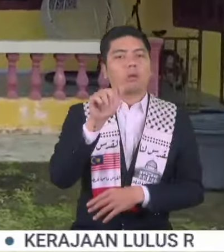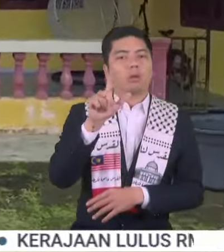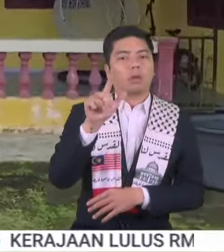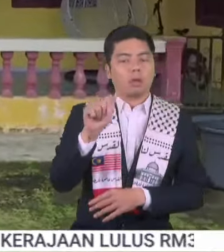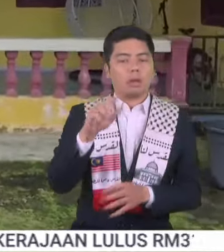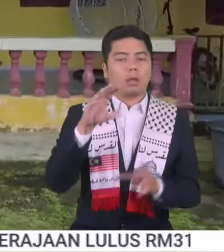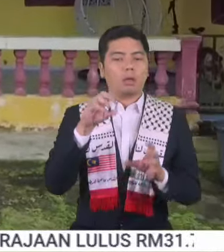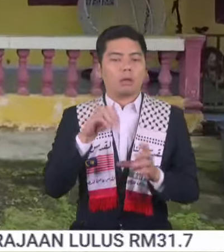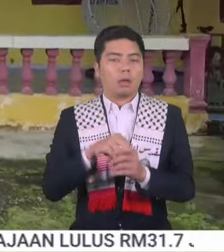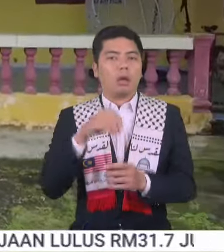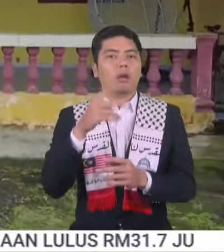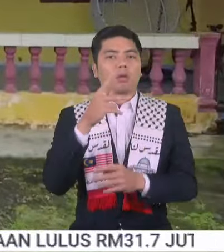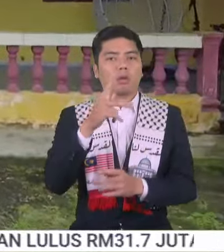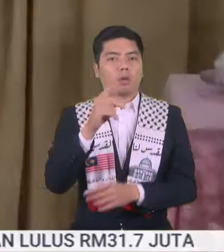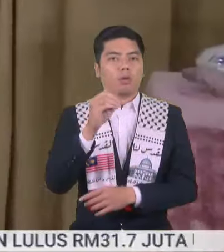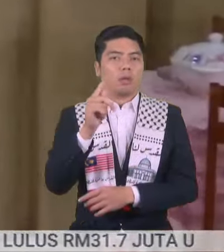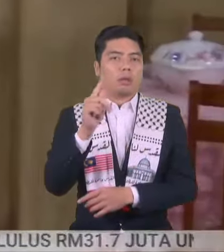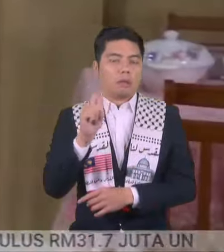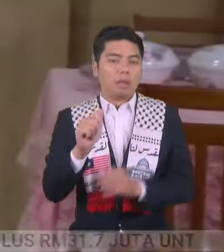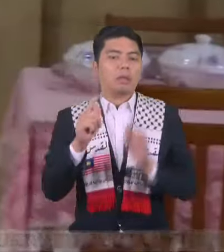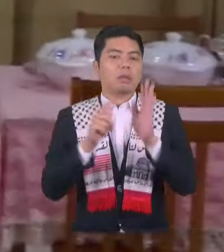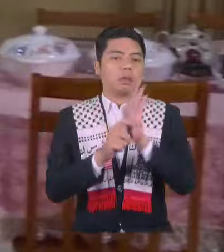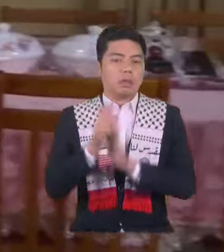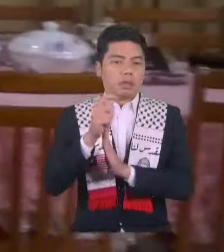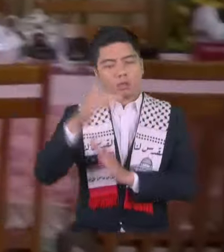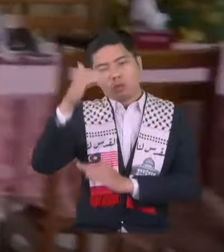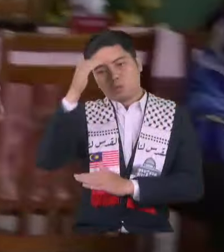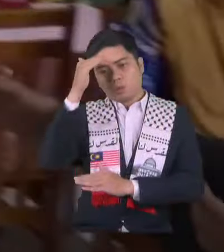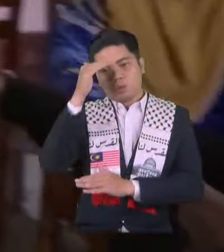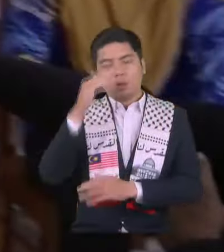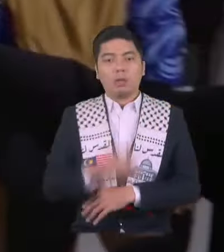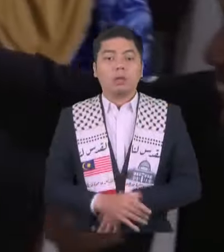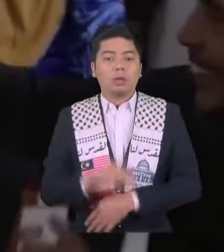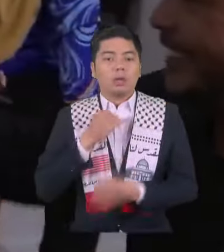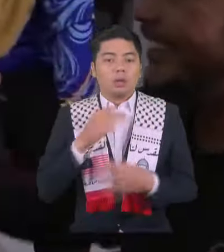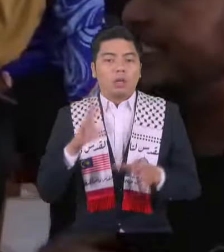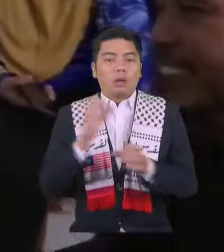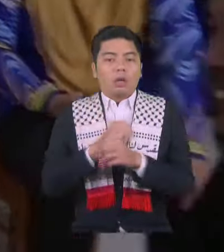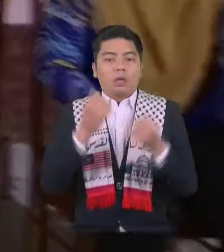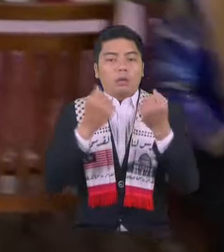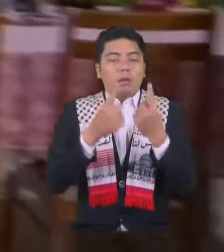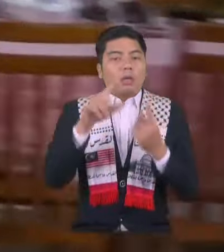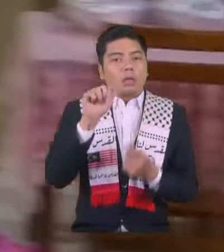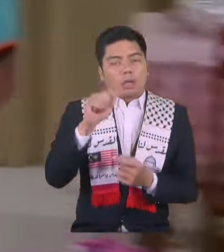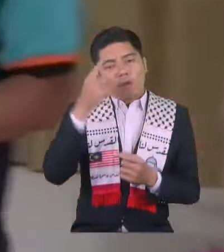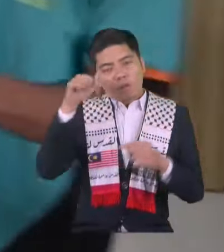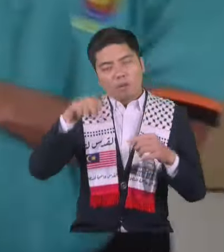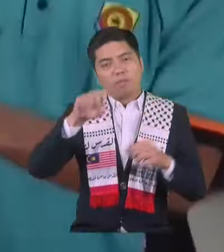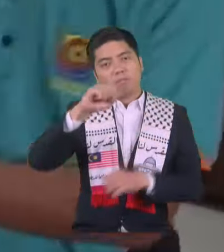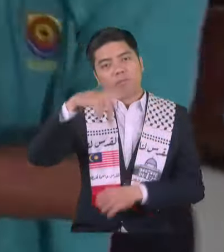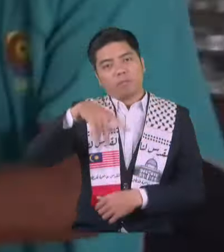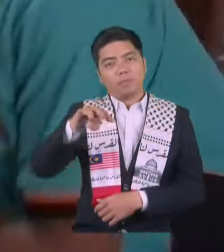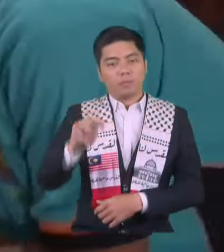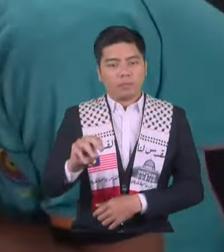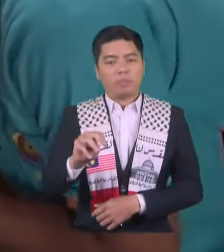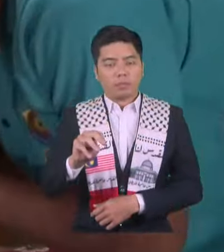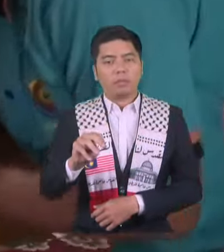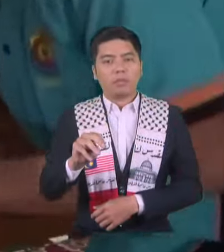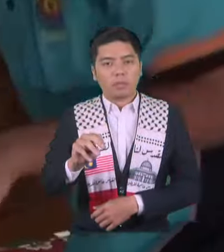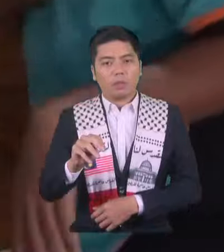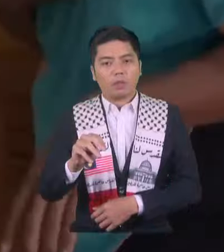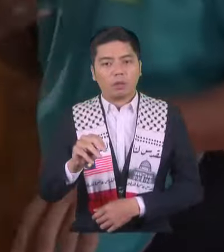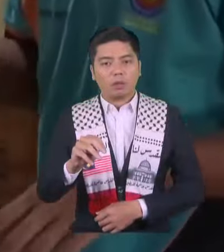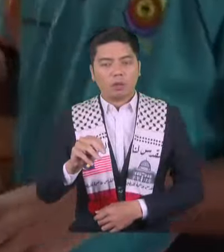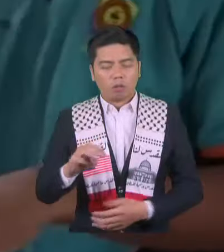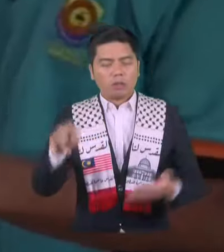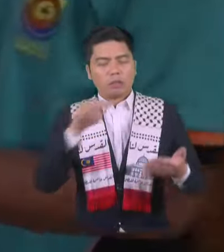Kampung Sungai Layar, Kota Tinggi, Johor. Rasa saya dalam mendapat keputusan 11A dalam peperiksaan SPM kali ini dengan